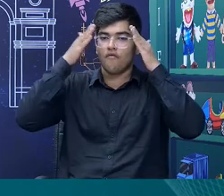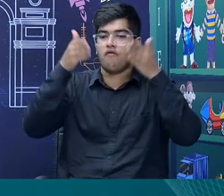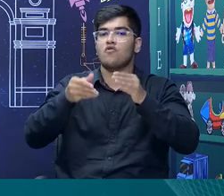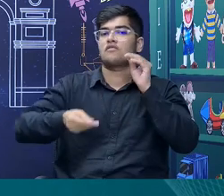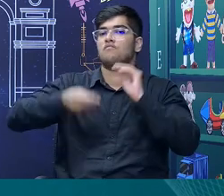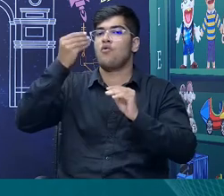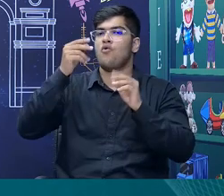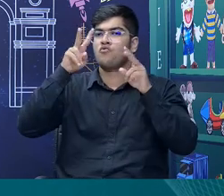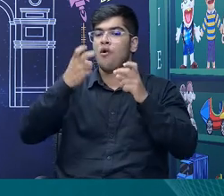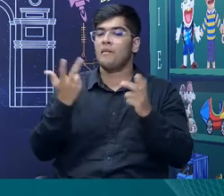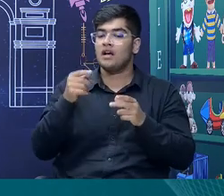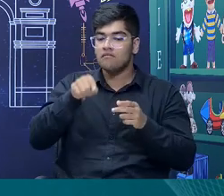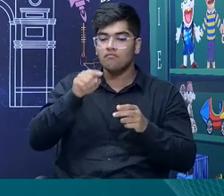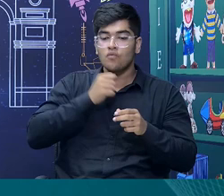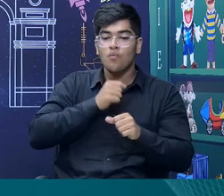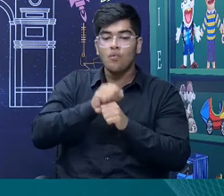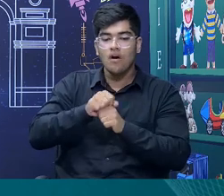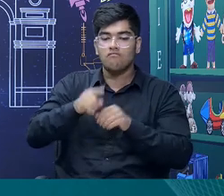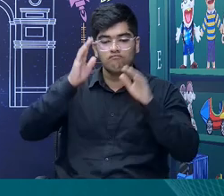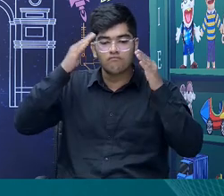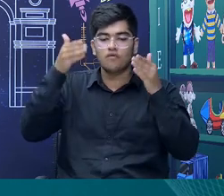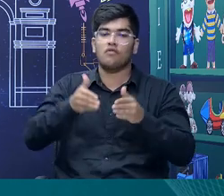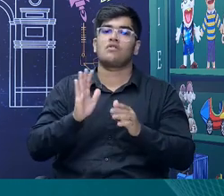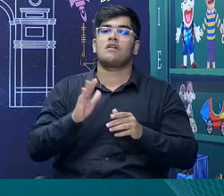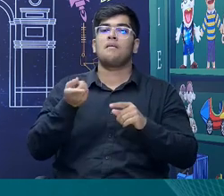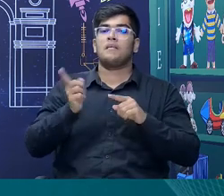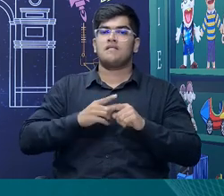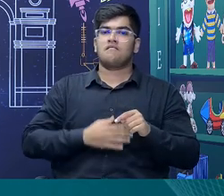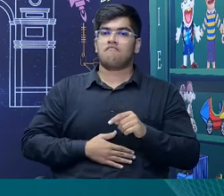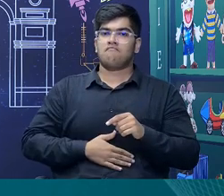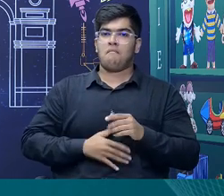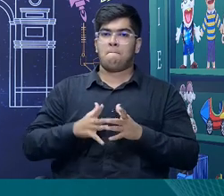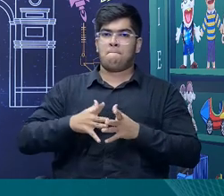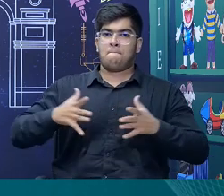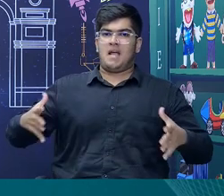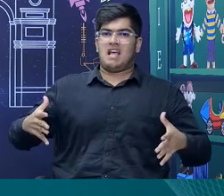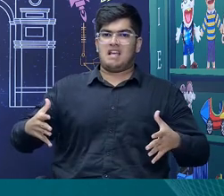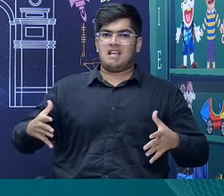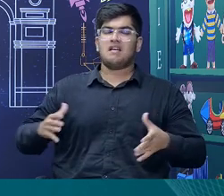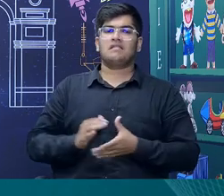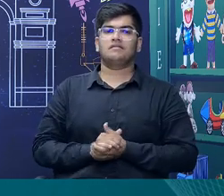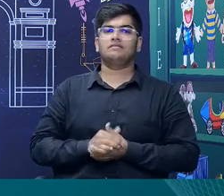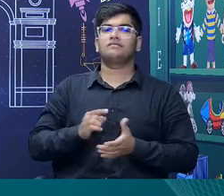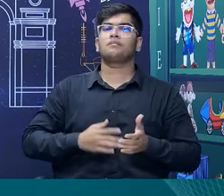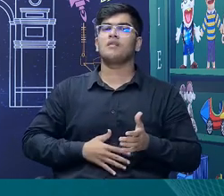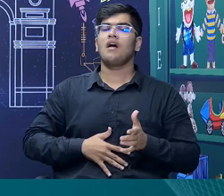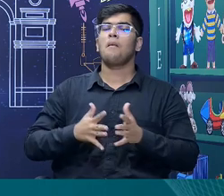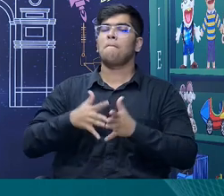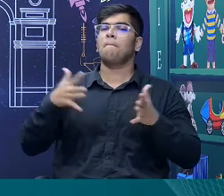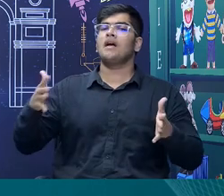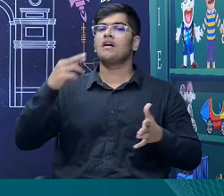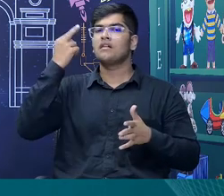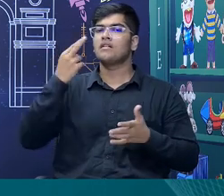और बड़ा पेट हमने देखा होगा की गणेश जी का पेट बहुत बड़ा है वह पेट क्यों बड़ा है